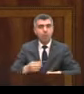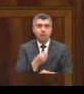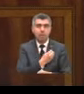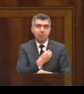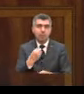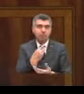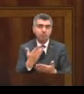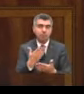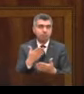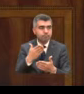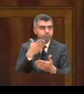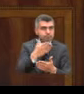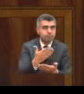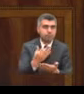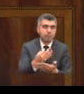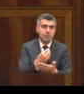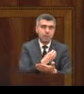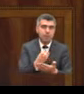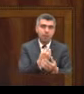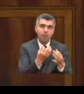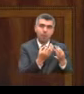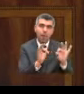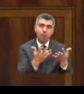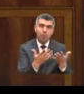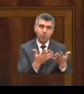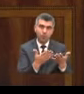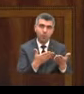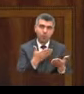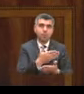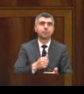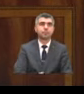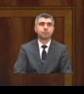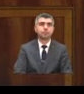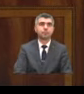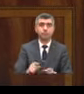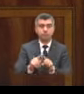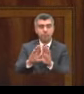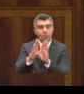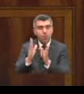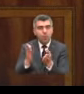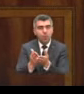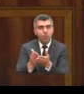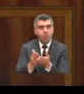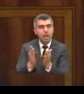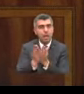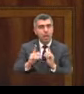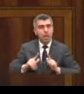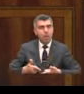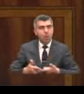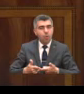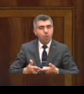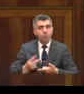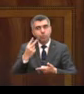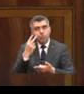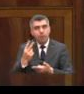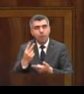أخذ بيدهم، من أجل علاجهم، من أجل كذلك نوجدهم كلهم داخل المؤسسات التعليمية